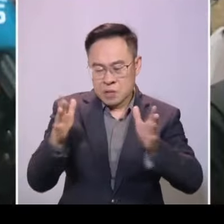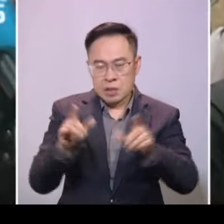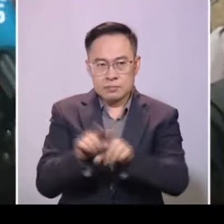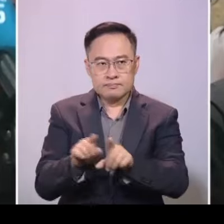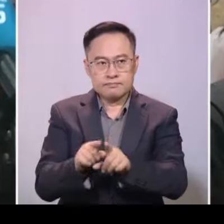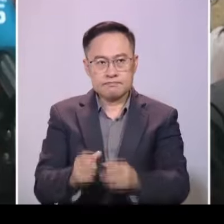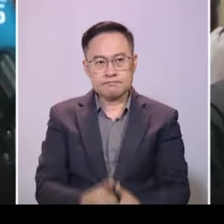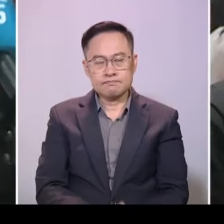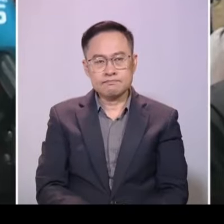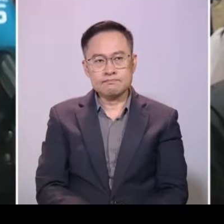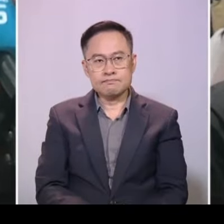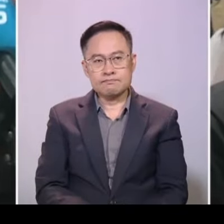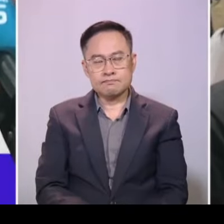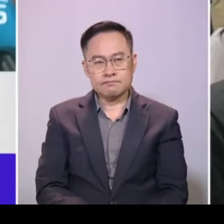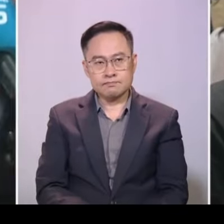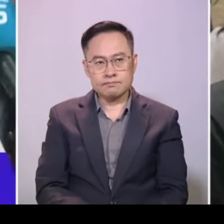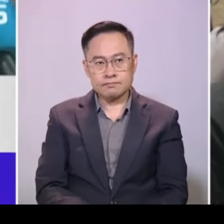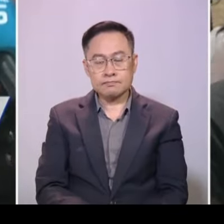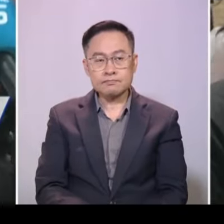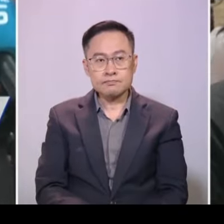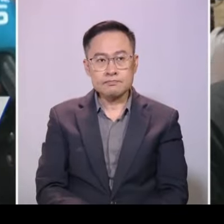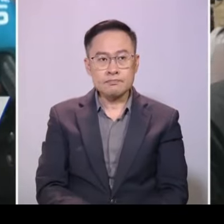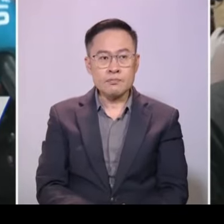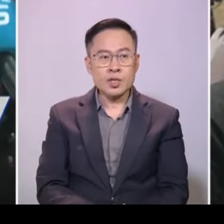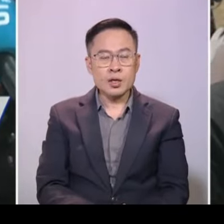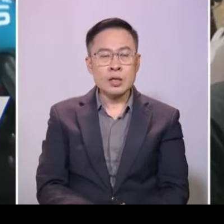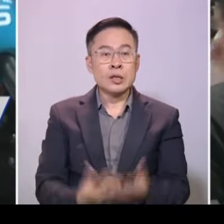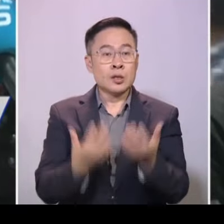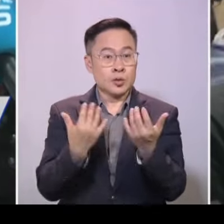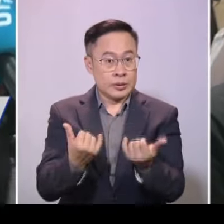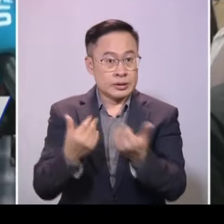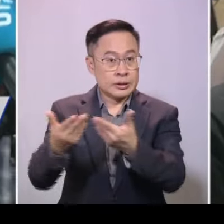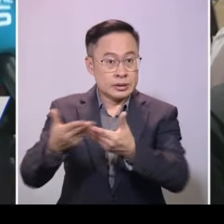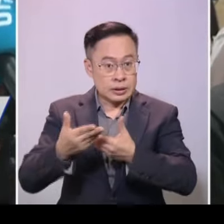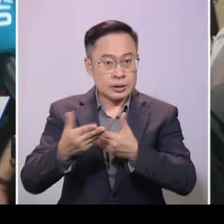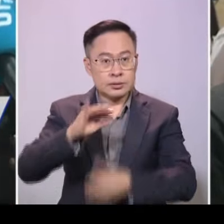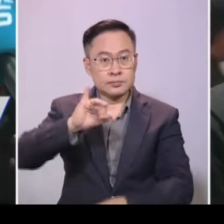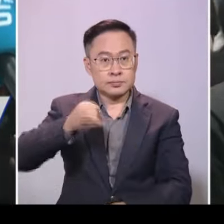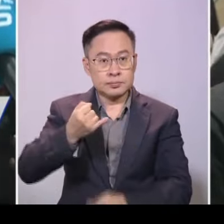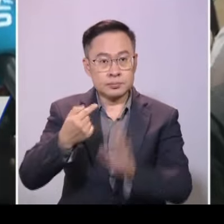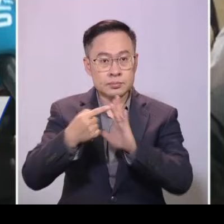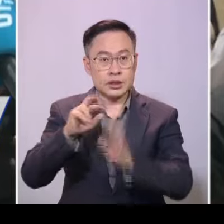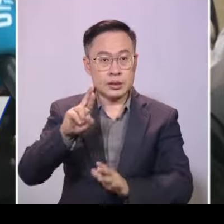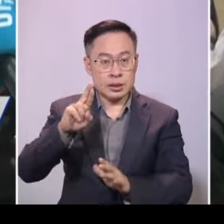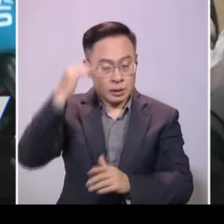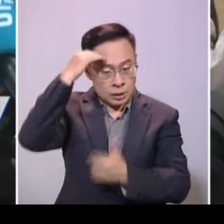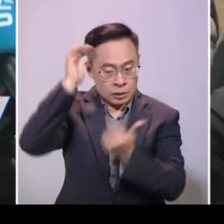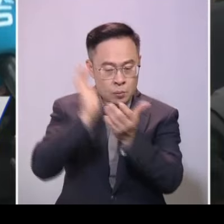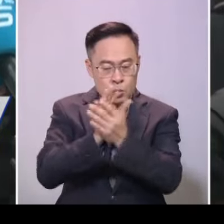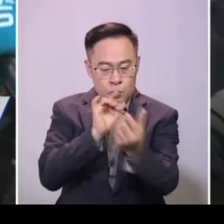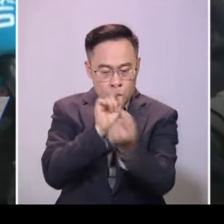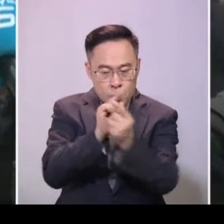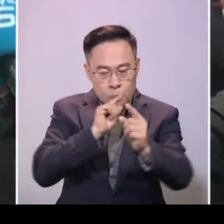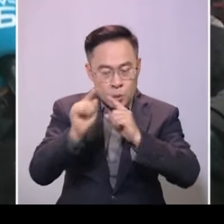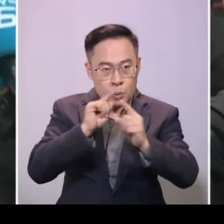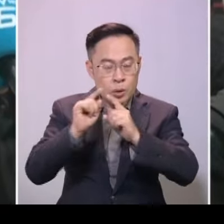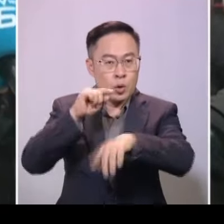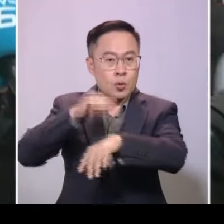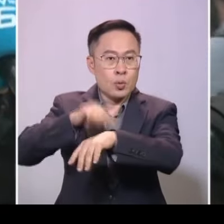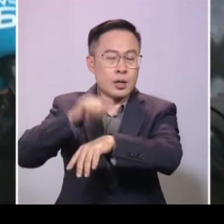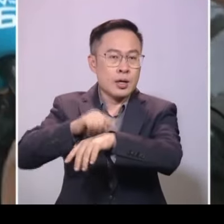ผมได้เชิญท่านเจรตำรวจแห่งชาติซึ่งเป็นผู้ดูแลกำกับดูแลตรงนี้โดยเฉพาะท่านไกรบุญเนี่ยมาพบบ่ายนี้เพื่อก